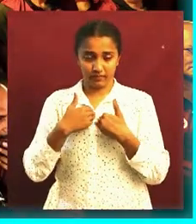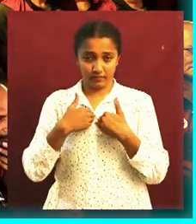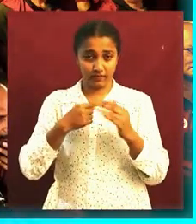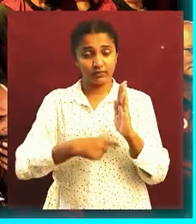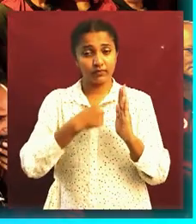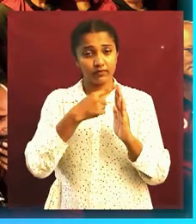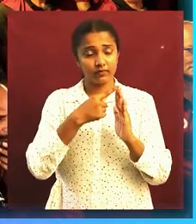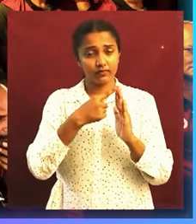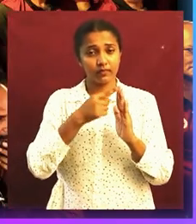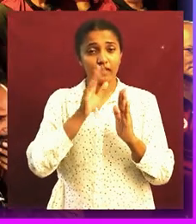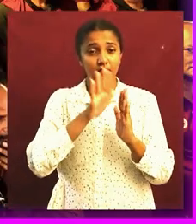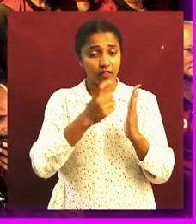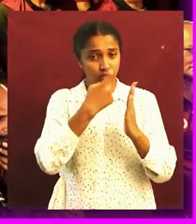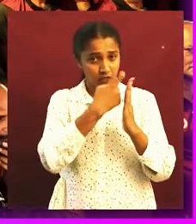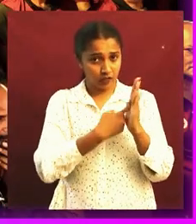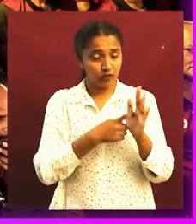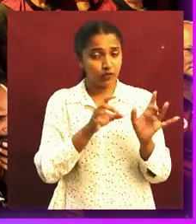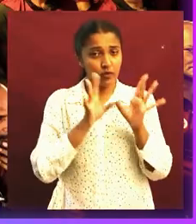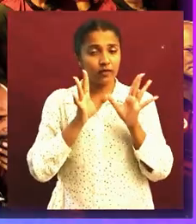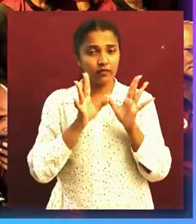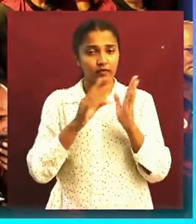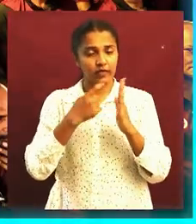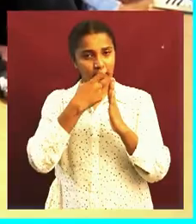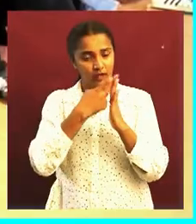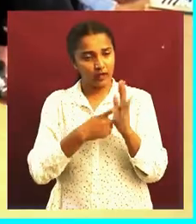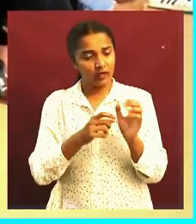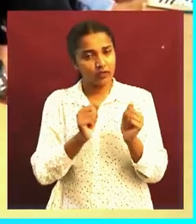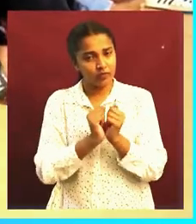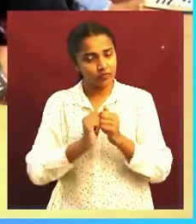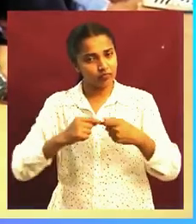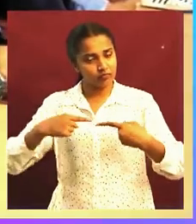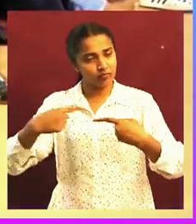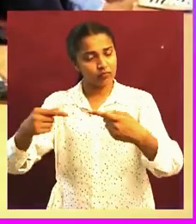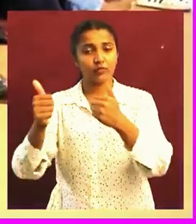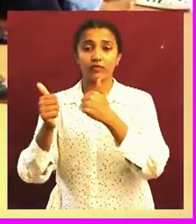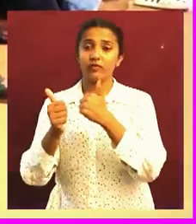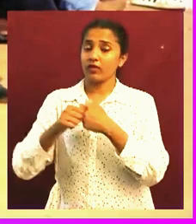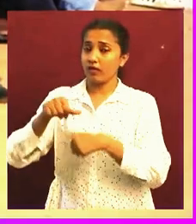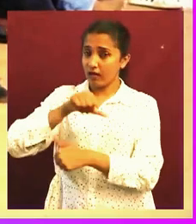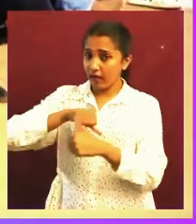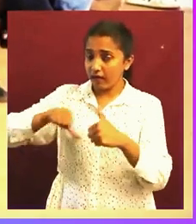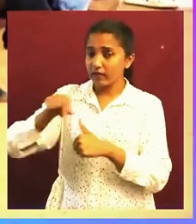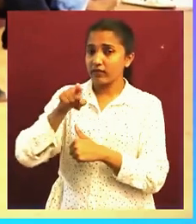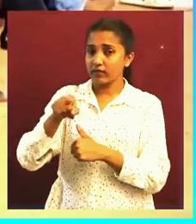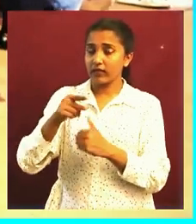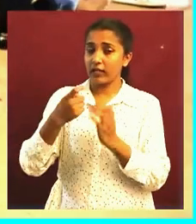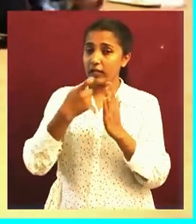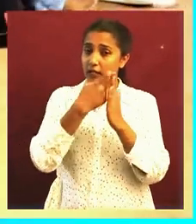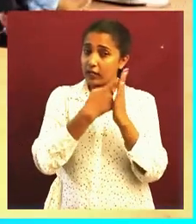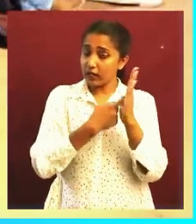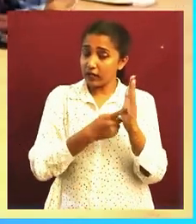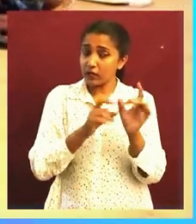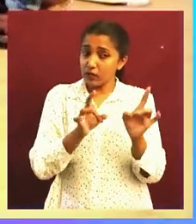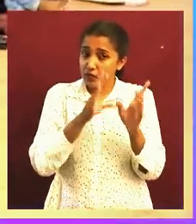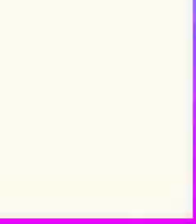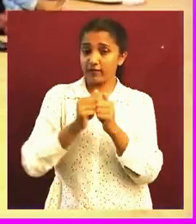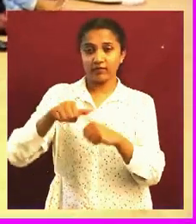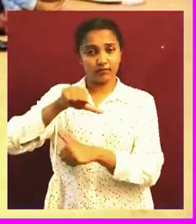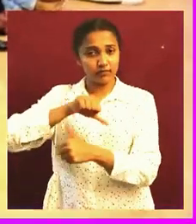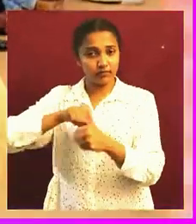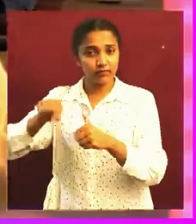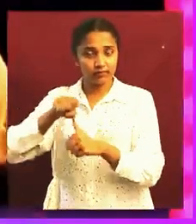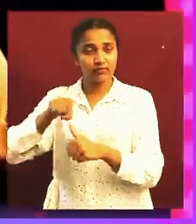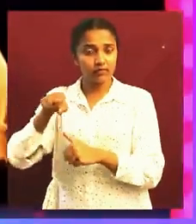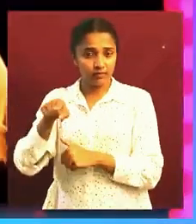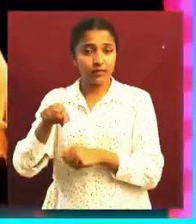ரட்டே தீன நீதியின் தணுவ நீதி கிரியாத்மகரண ஆயத்தனையன் தணுவ நீதிய பசிதலன ஆயத்தன் தணுவ